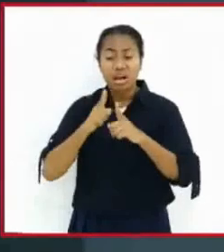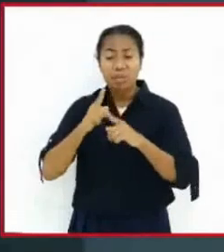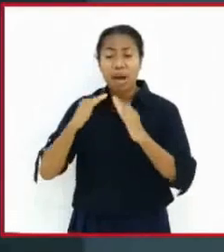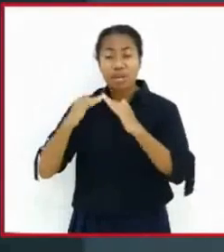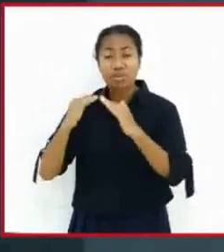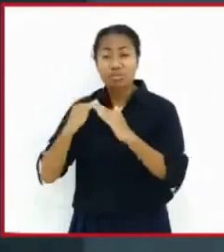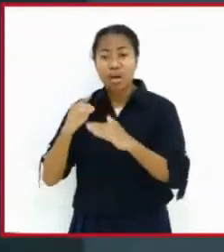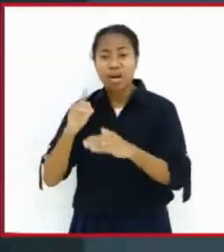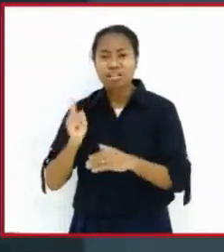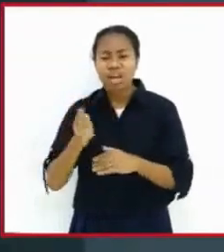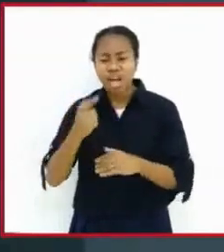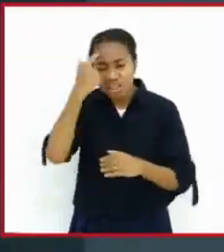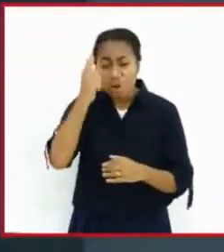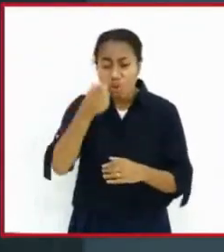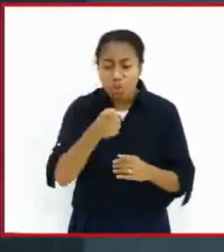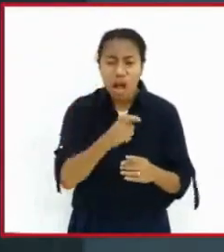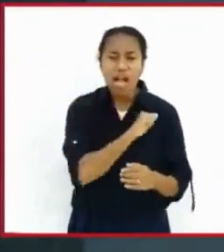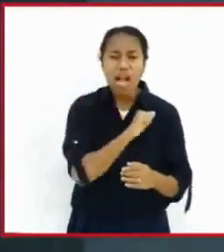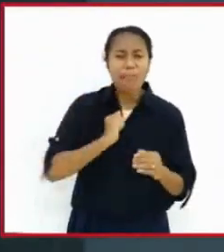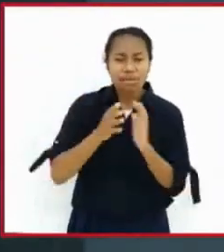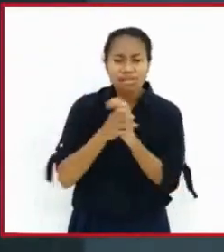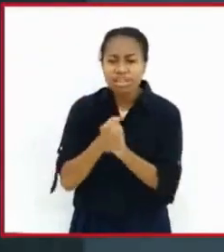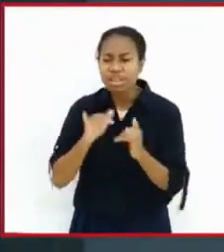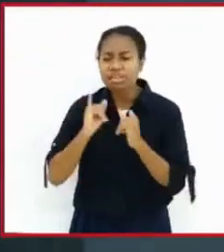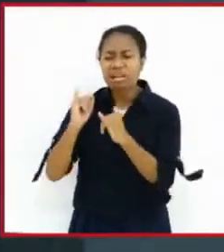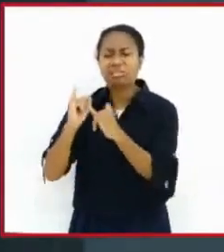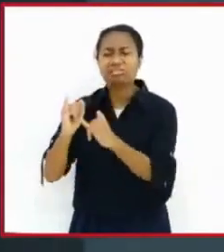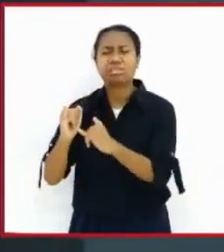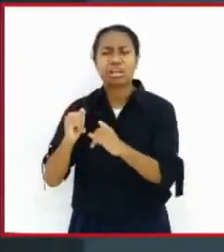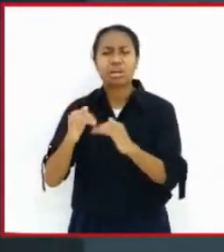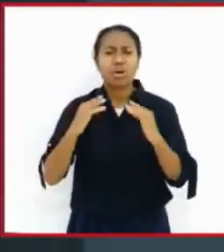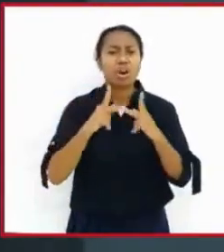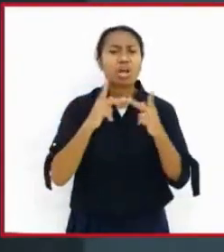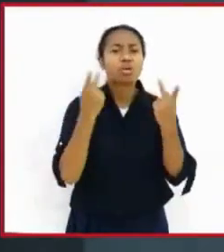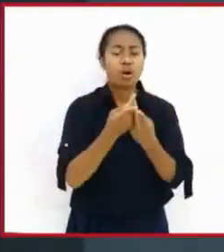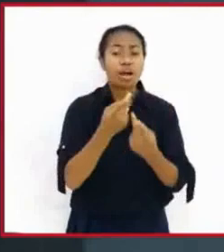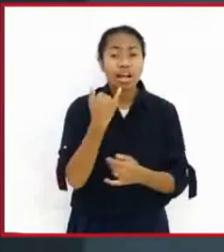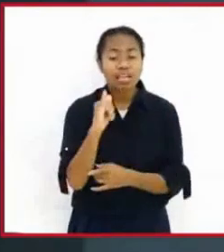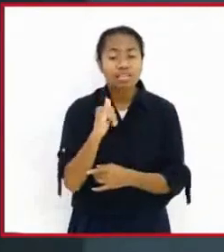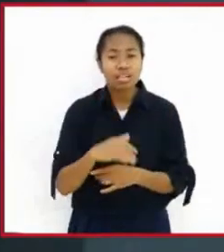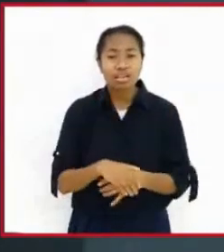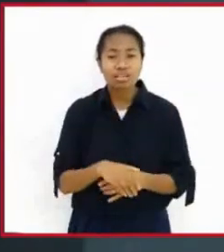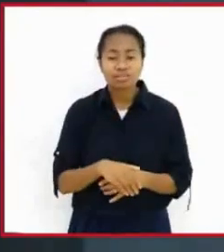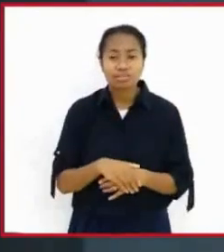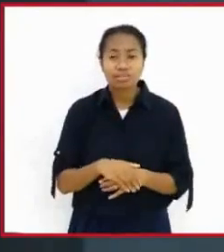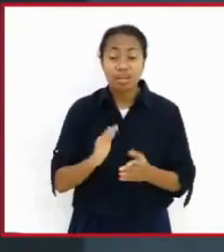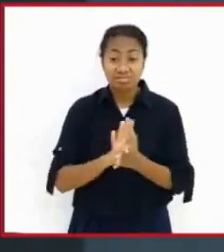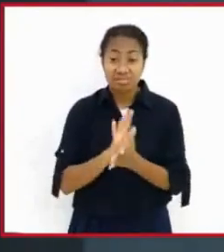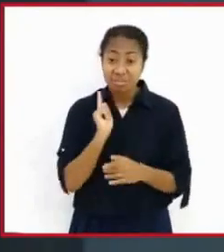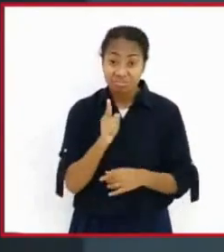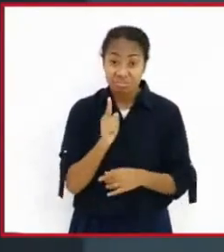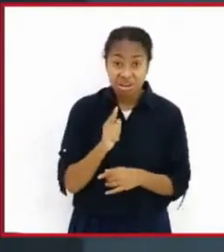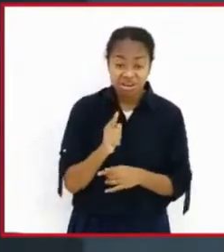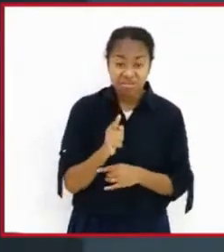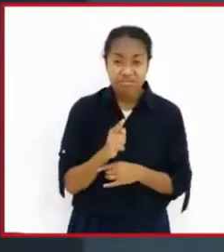dia diejek dihina oleh keluarganya dan bahkan keluarganya